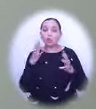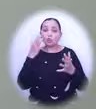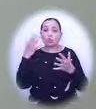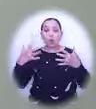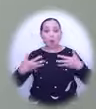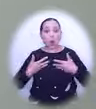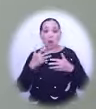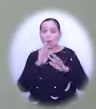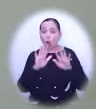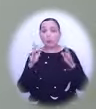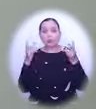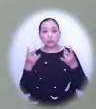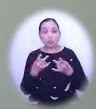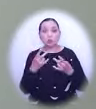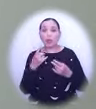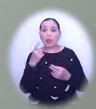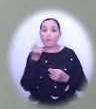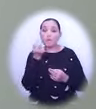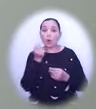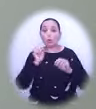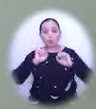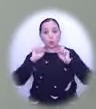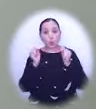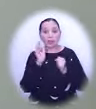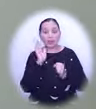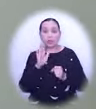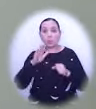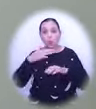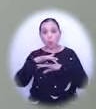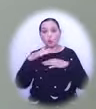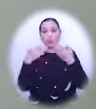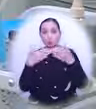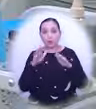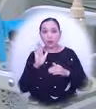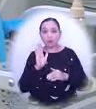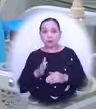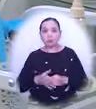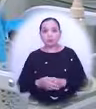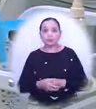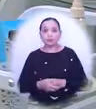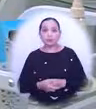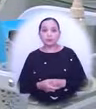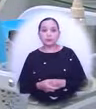Shamollab qolmasligi uchun bir oz sovgandan so'ng ko'chaga chiqiladi.